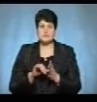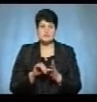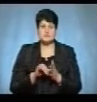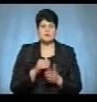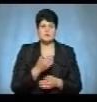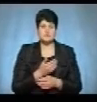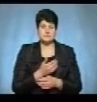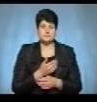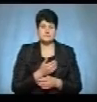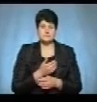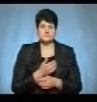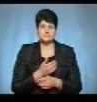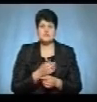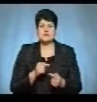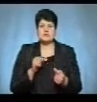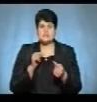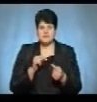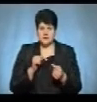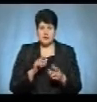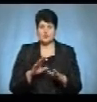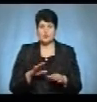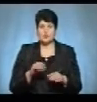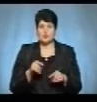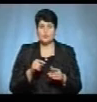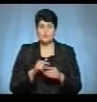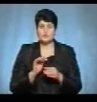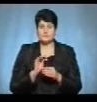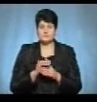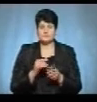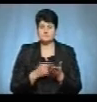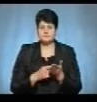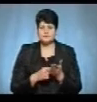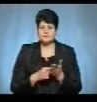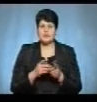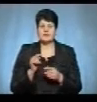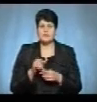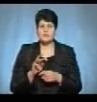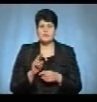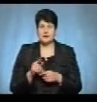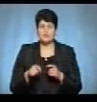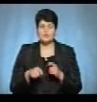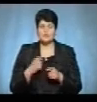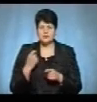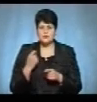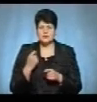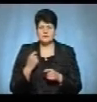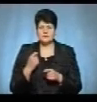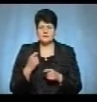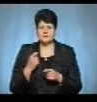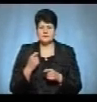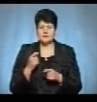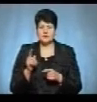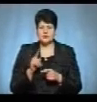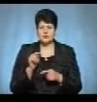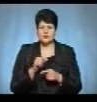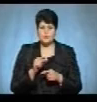Зушман. Заперечую проти долучення даного доказу з тих самих підстав, що Тернопільська міська рада, так як порушено вимогу щодо